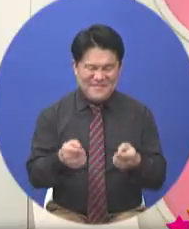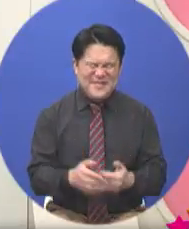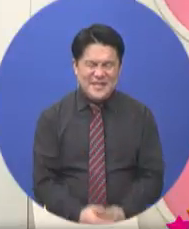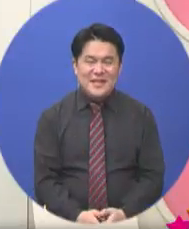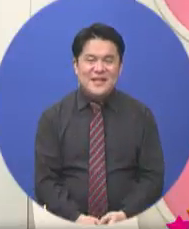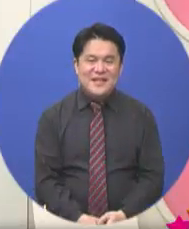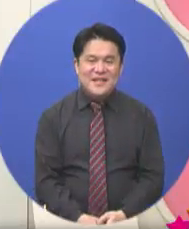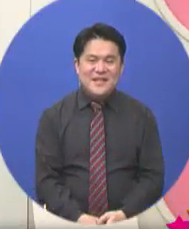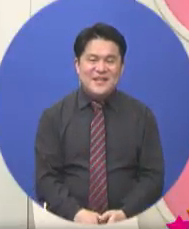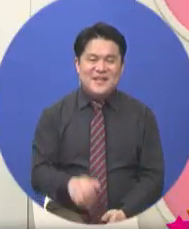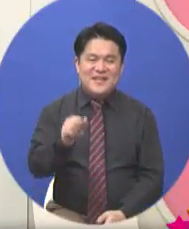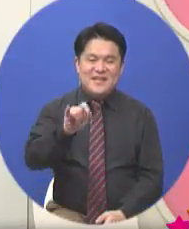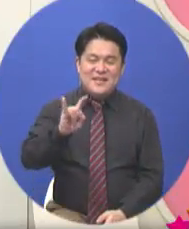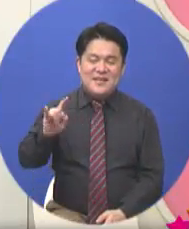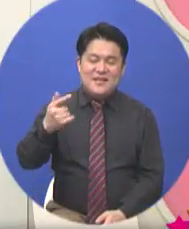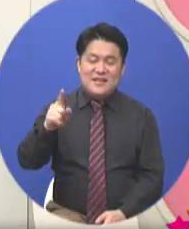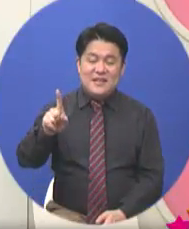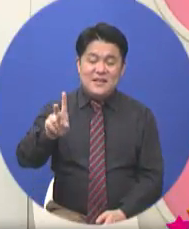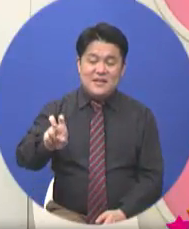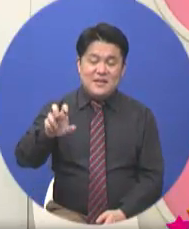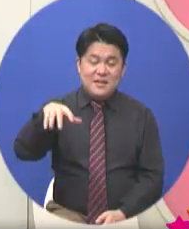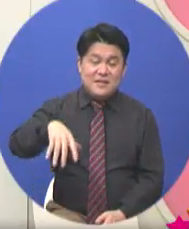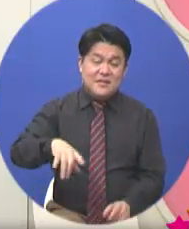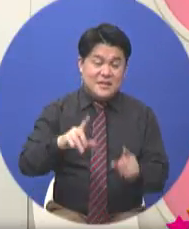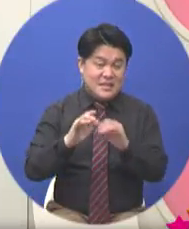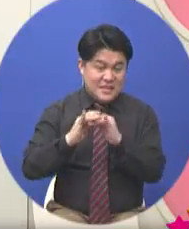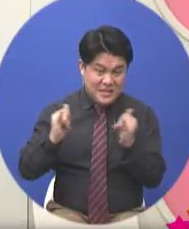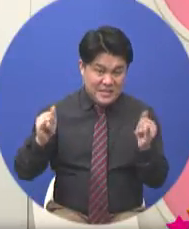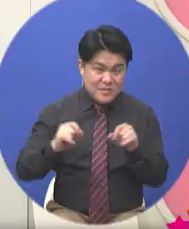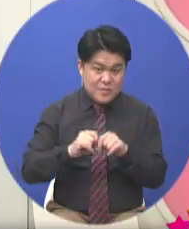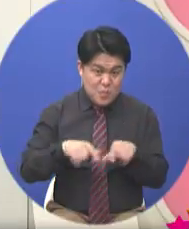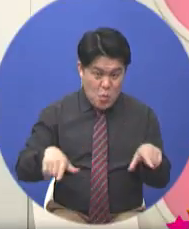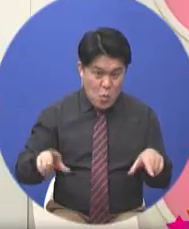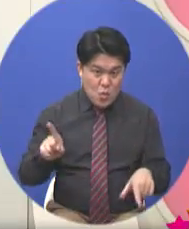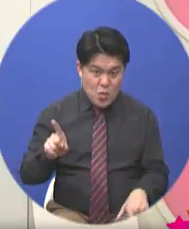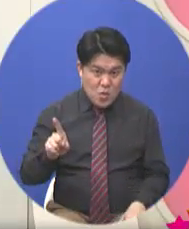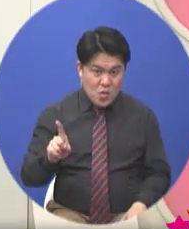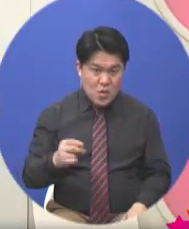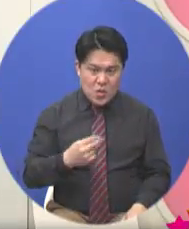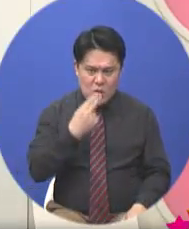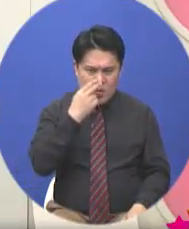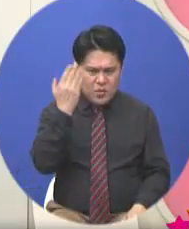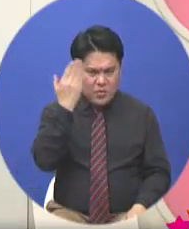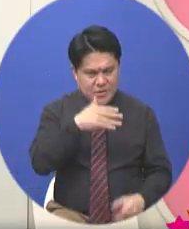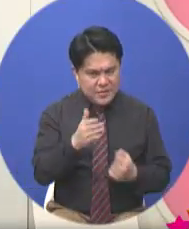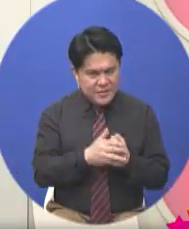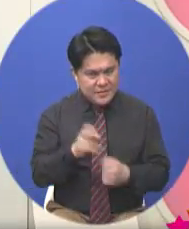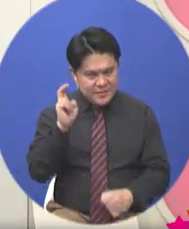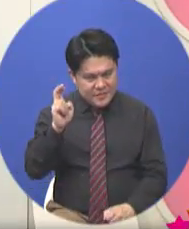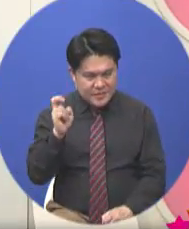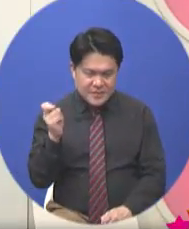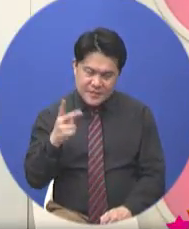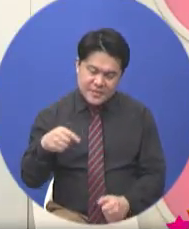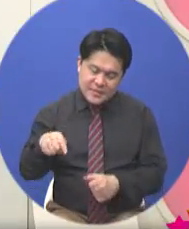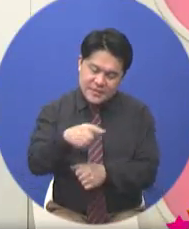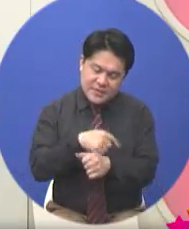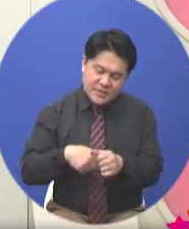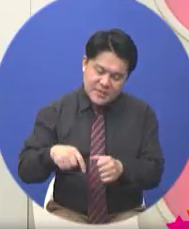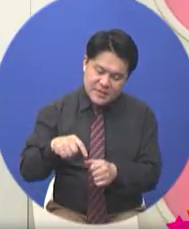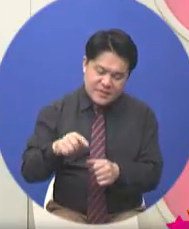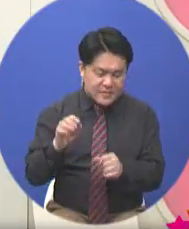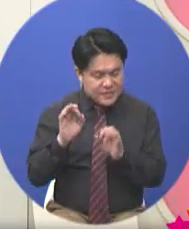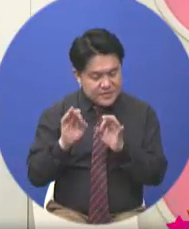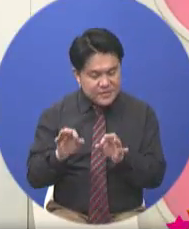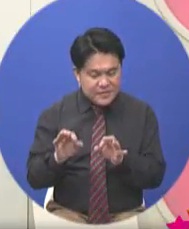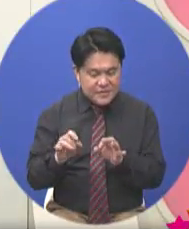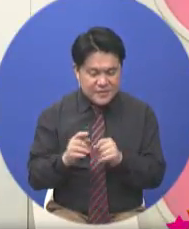그런데 해남에 예. 계신 분들이 예. 대부분 그 공기가 좋아서 그런지 아니면 그 지형적으로